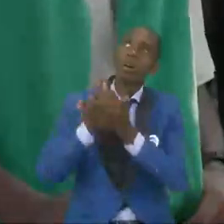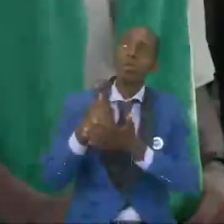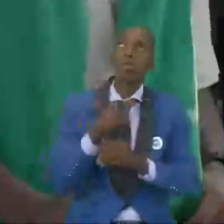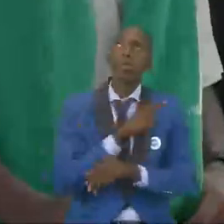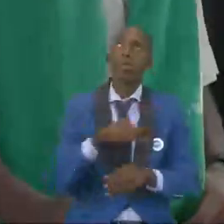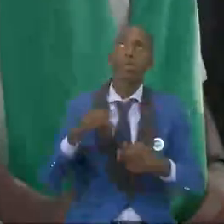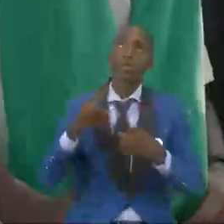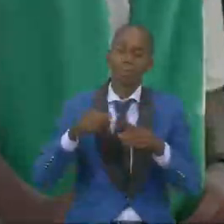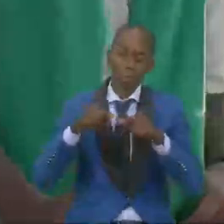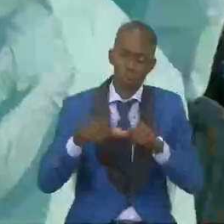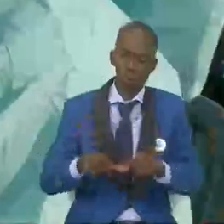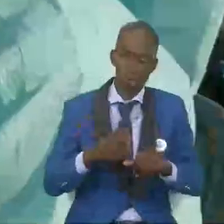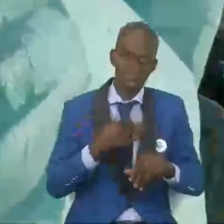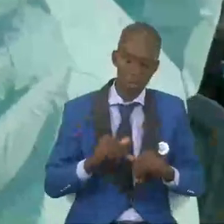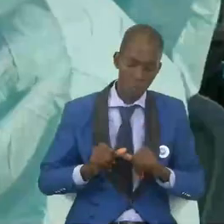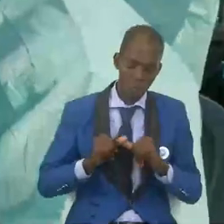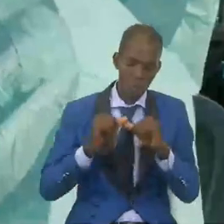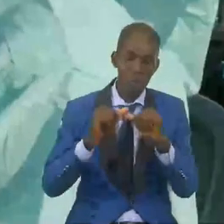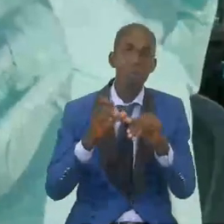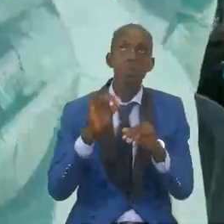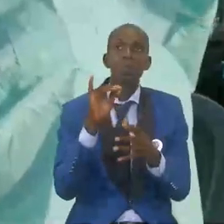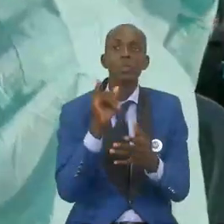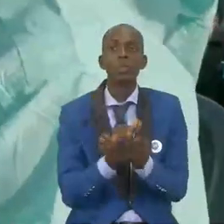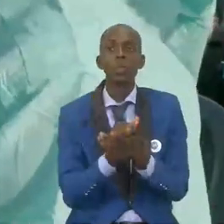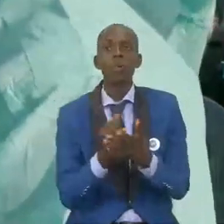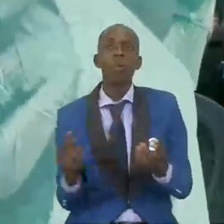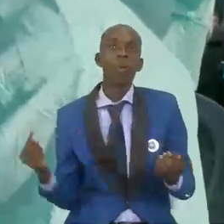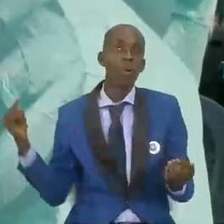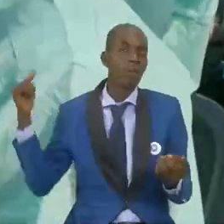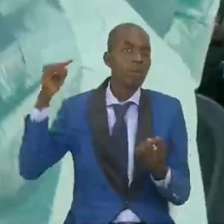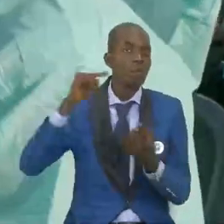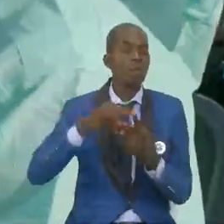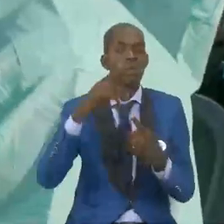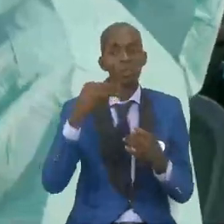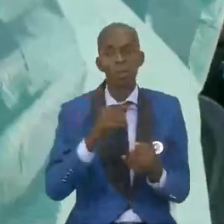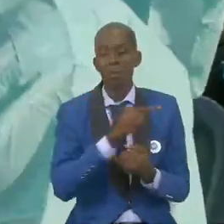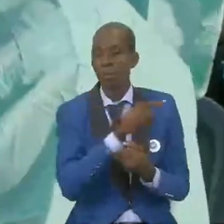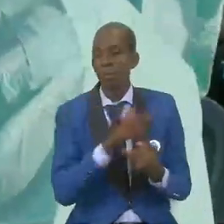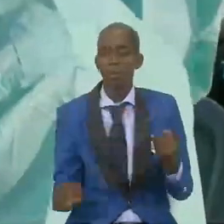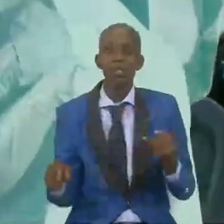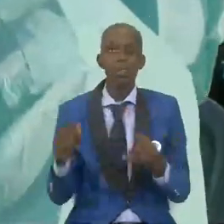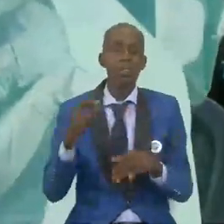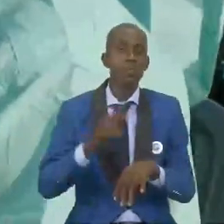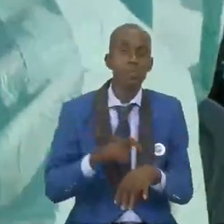transparente. Aide-moi, Seigneur, pour demeurer,